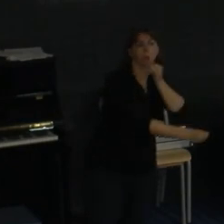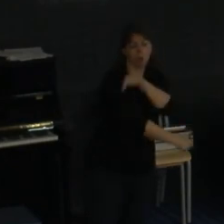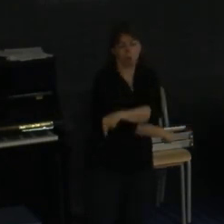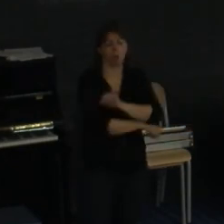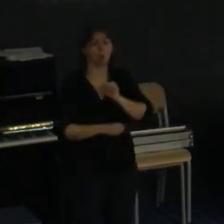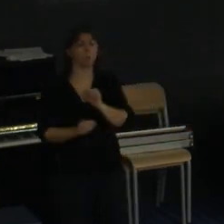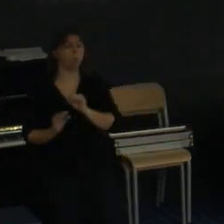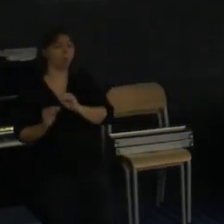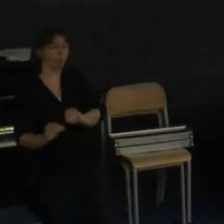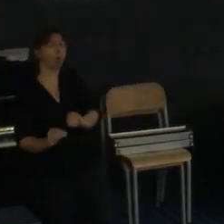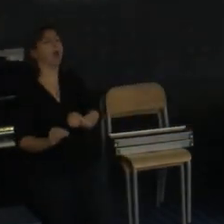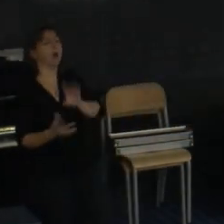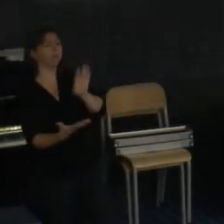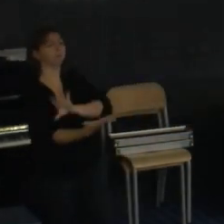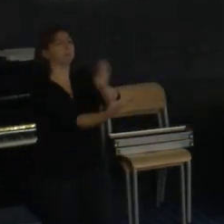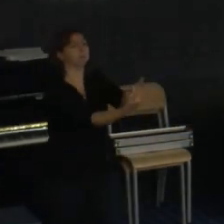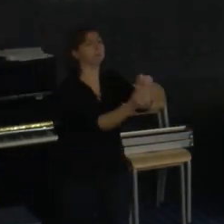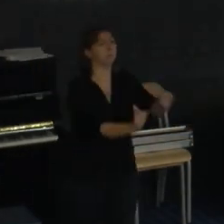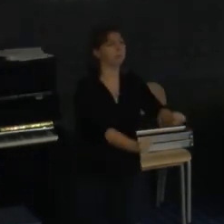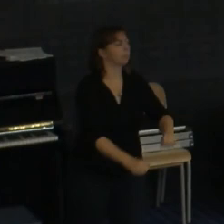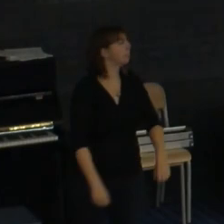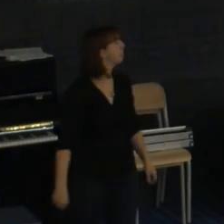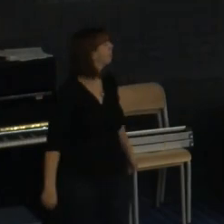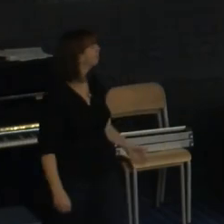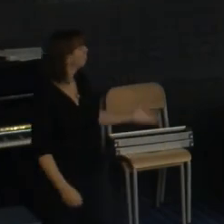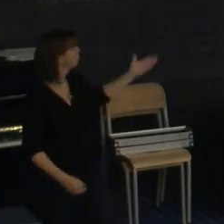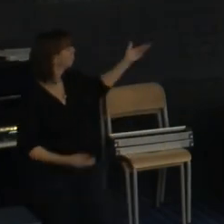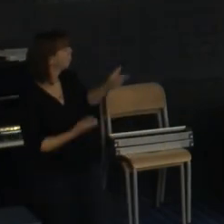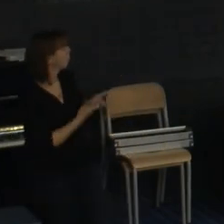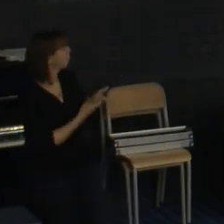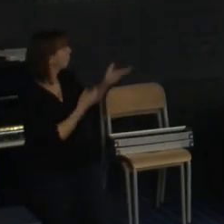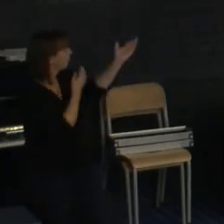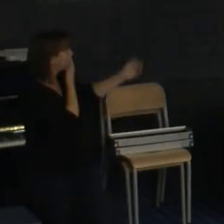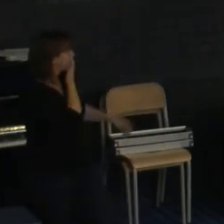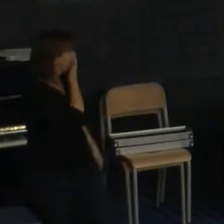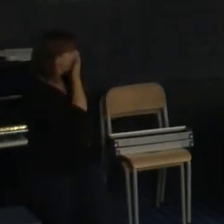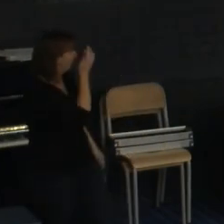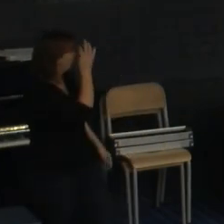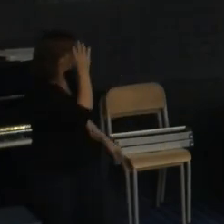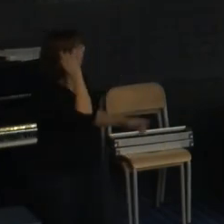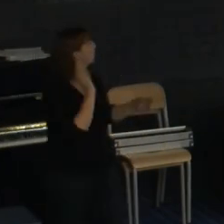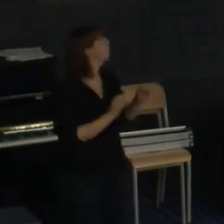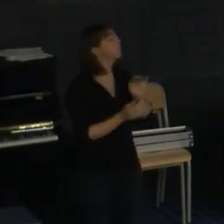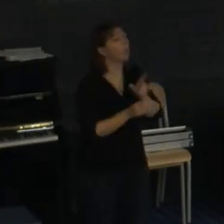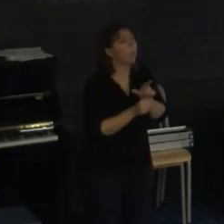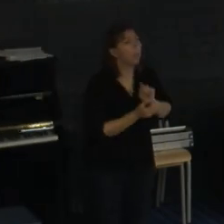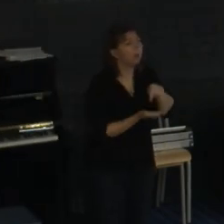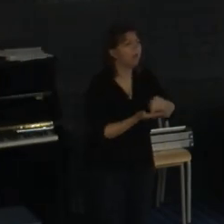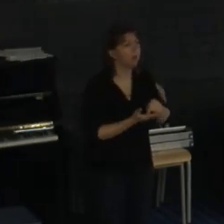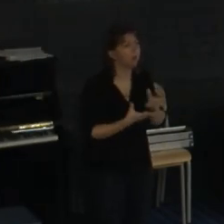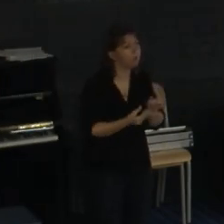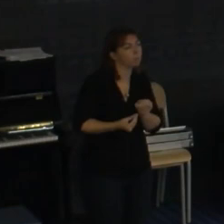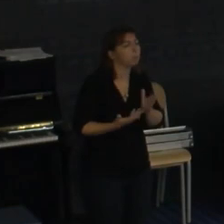va ? Alors, moi, ici, j'ai fait un exemple. C'était pas ce host-là. Moi, c'était localhost pour machin.